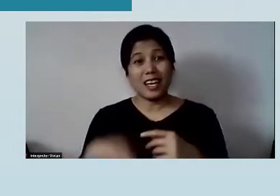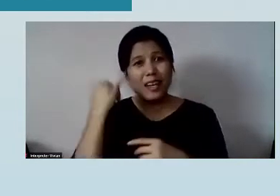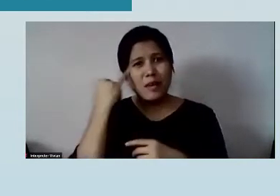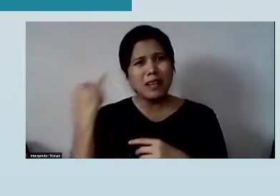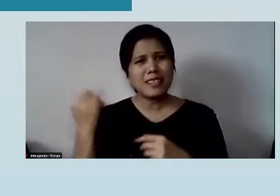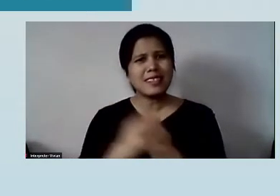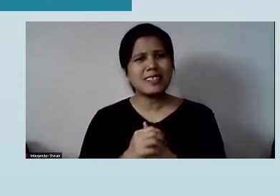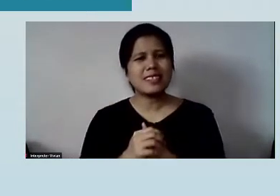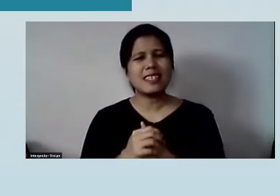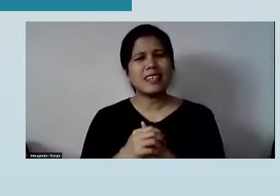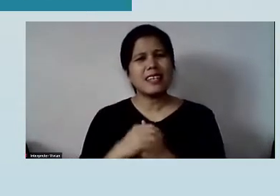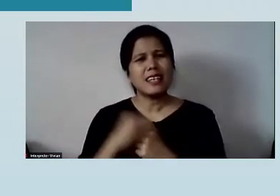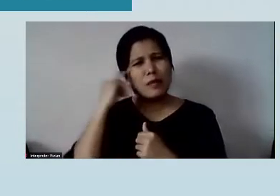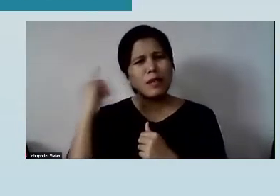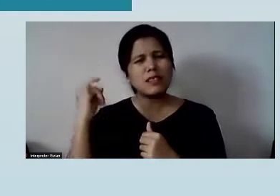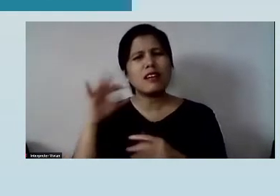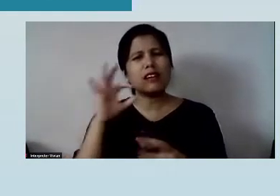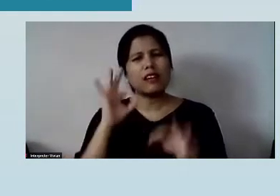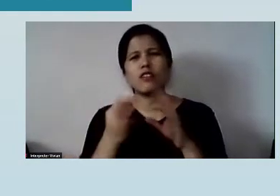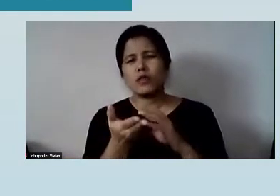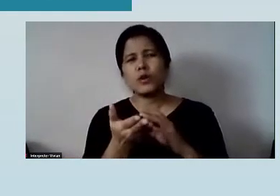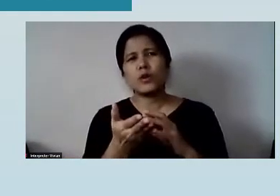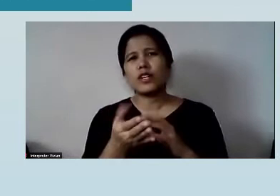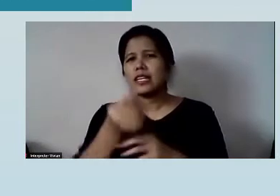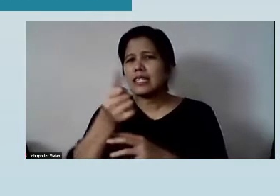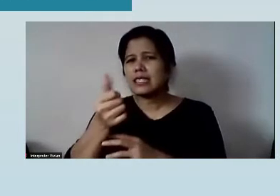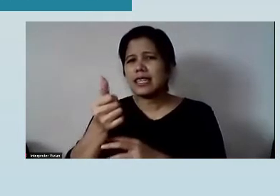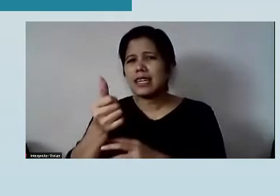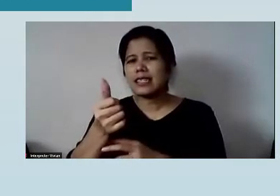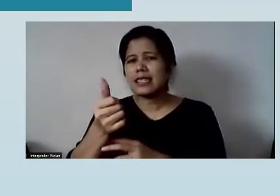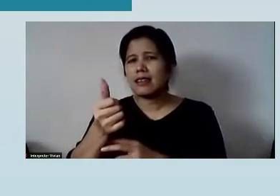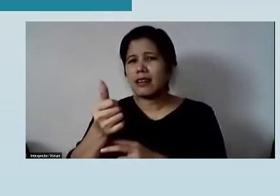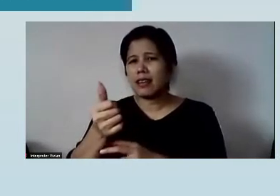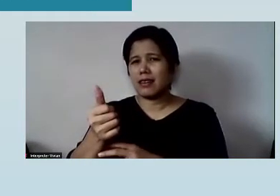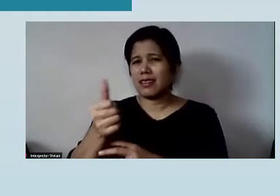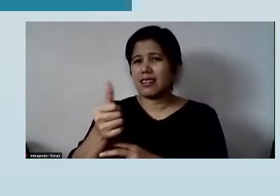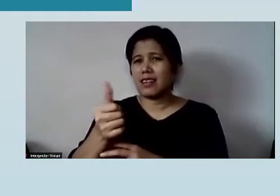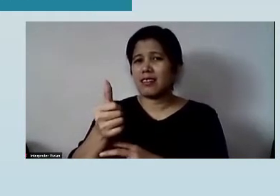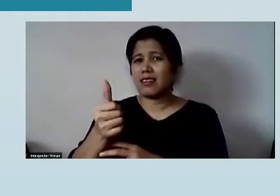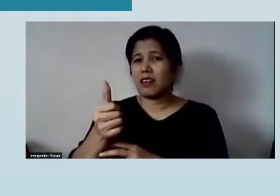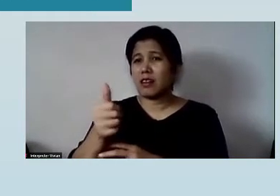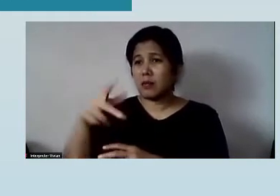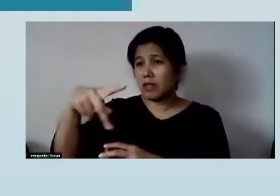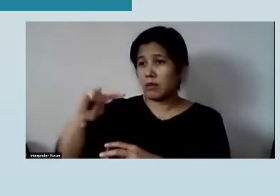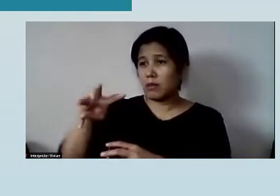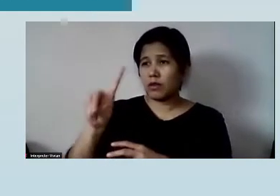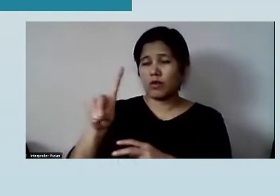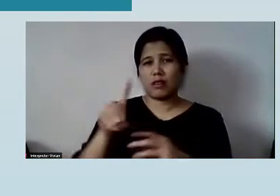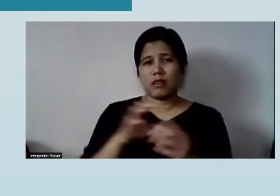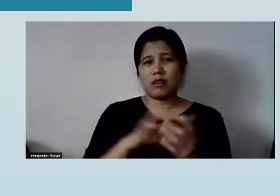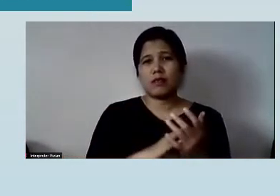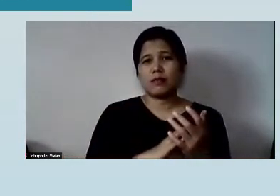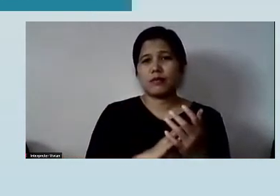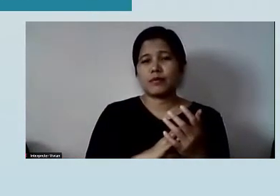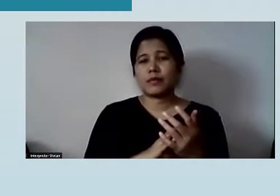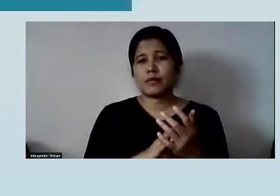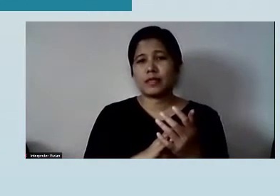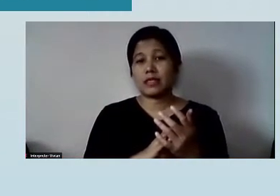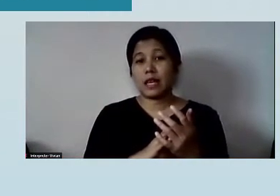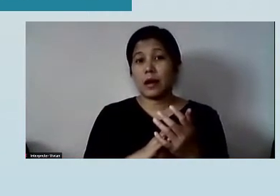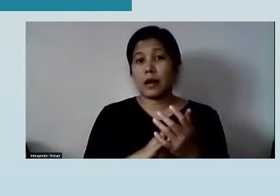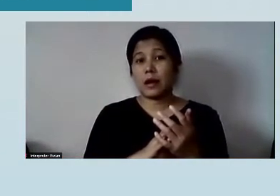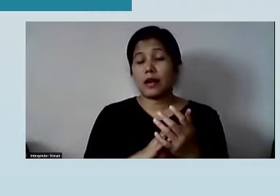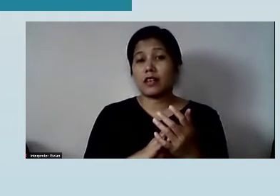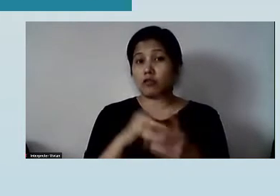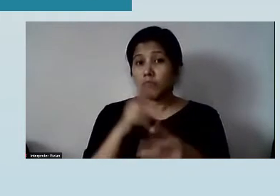ikaw ay nag-i-employ ng 10 persons with disabilities. Ang employment po dito ay yung permanent, ha?